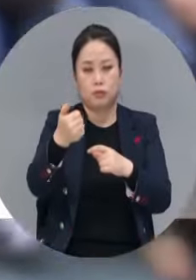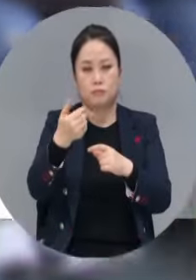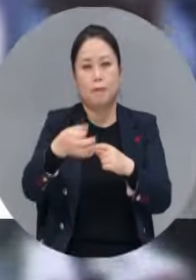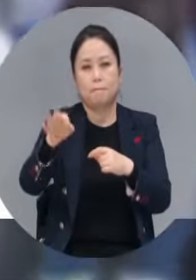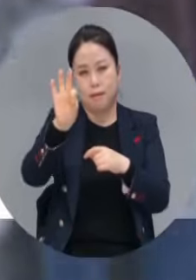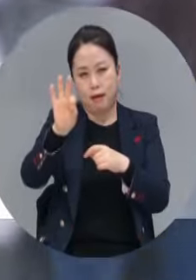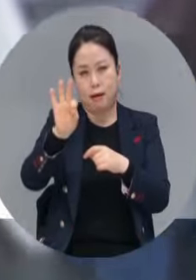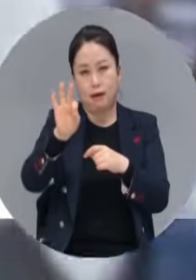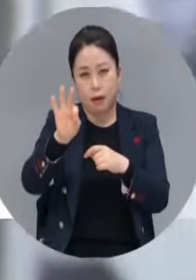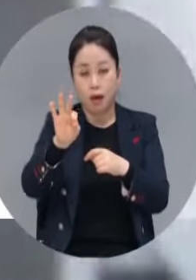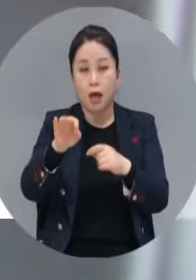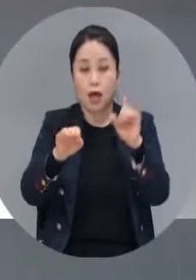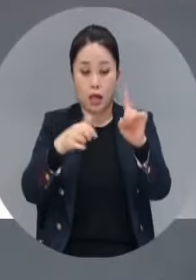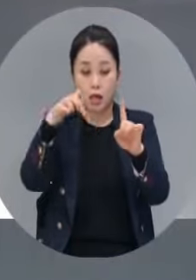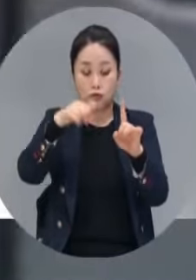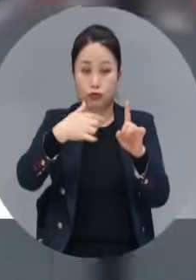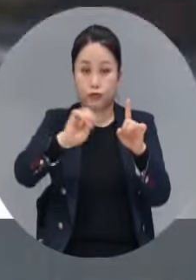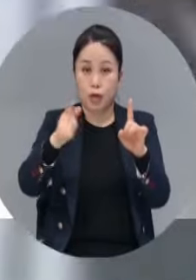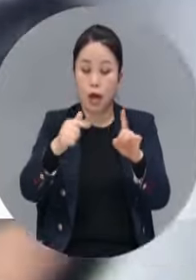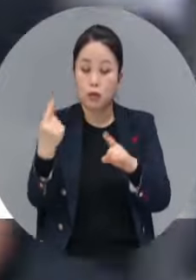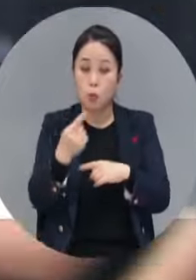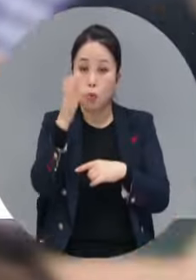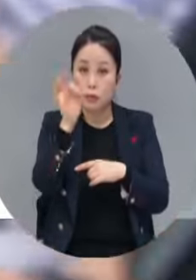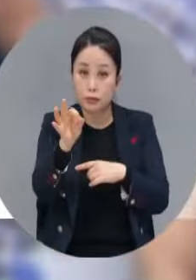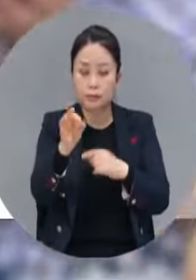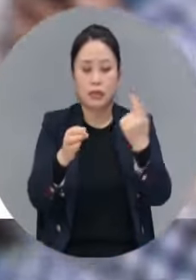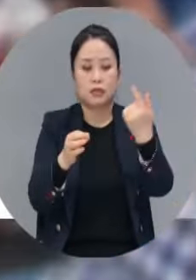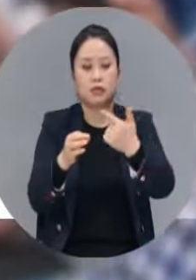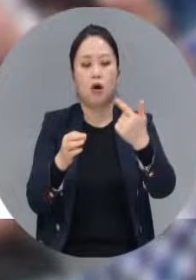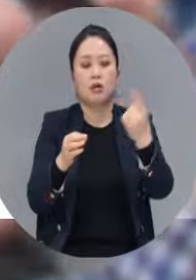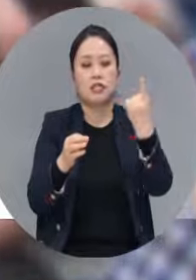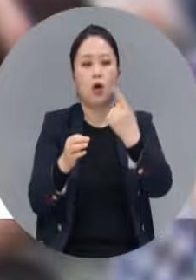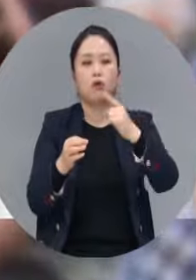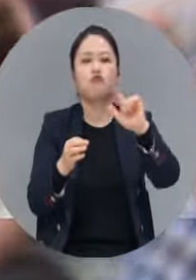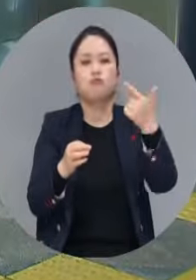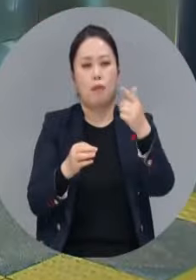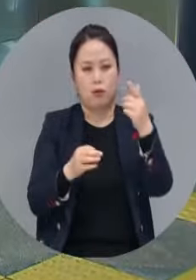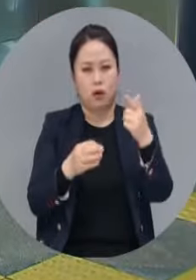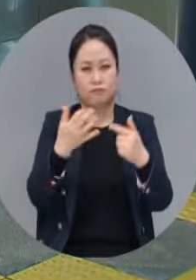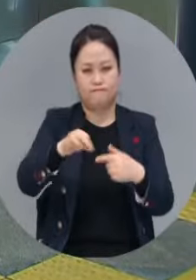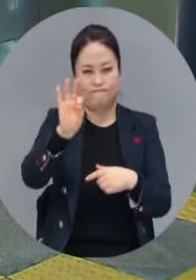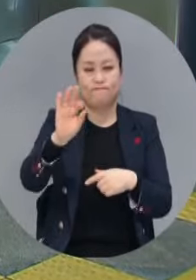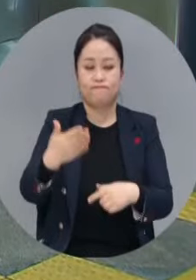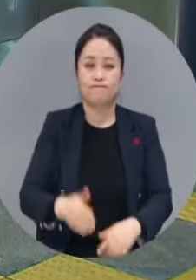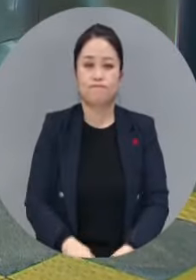도시철도 1구간 기준 요금은 1,600원으로 오르게 됩니다.